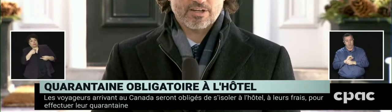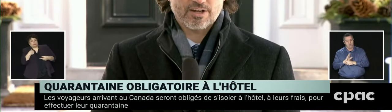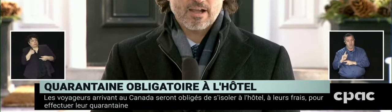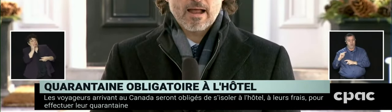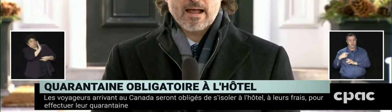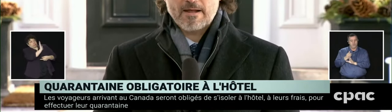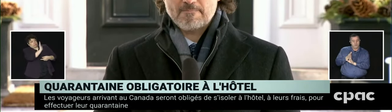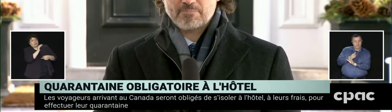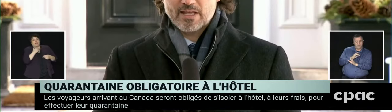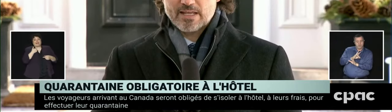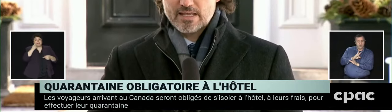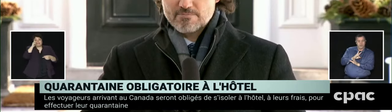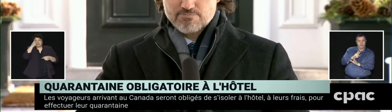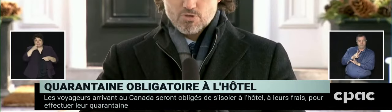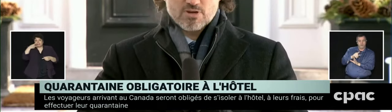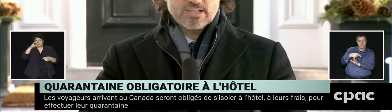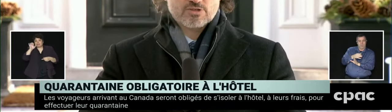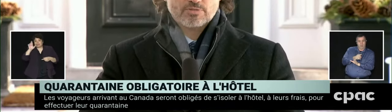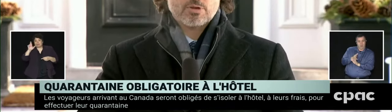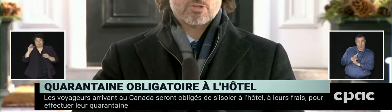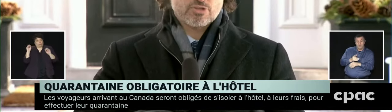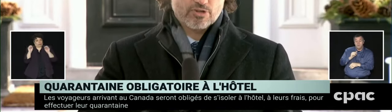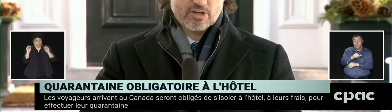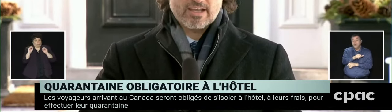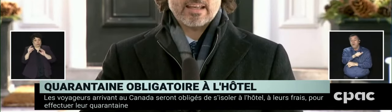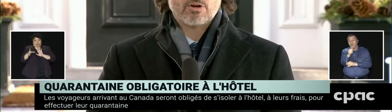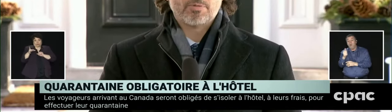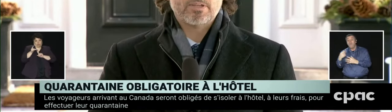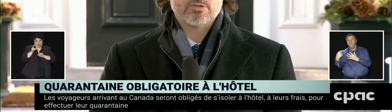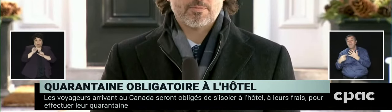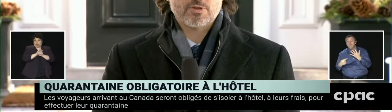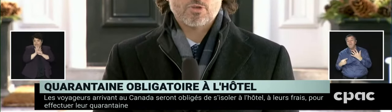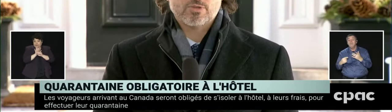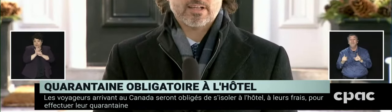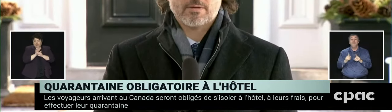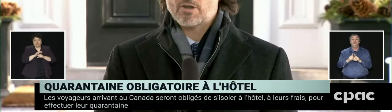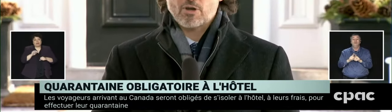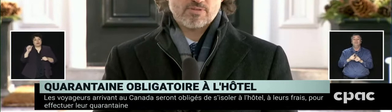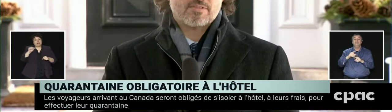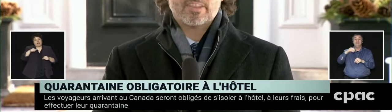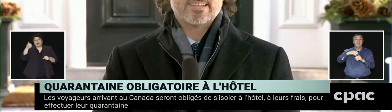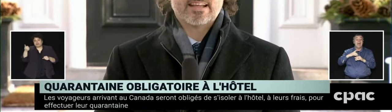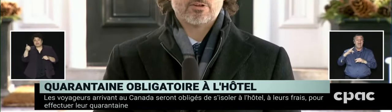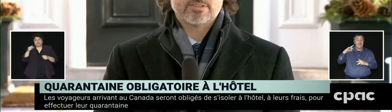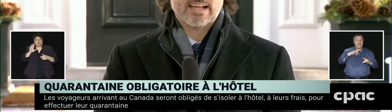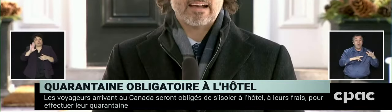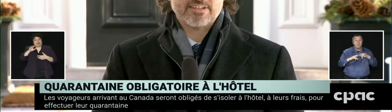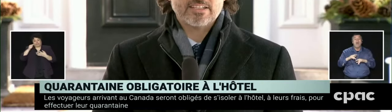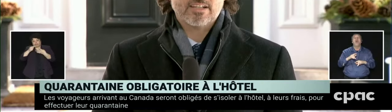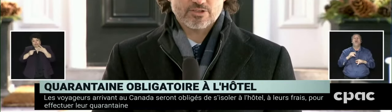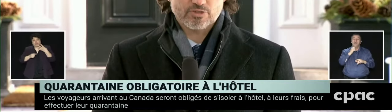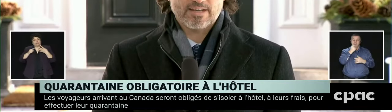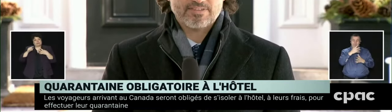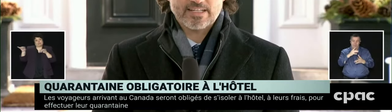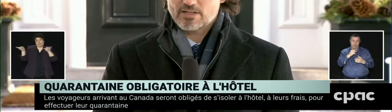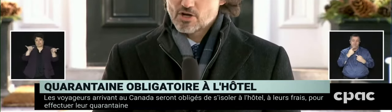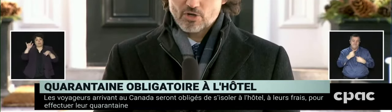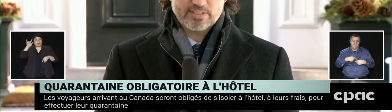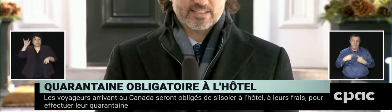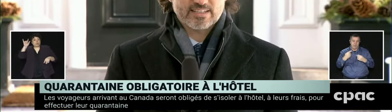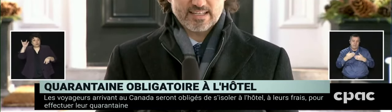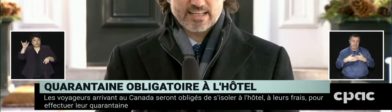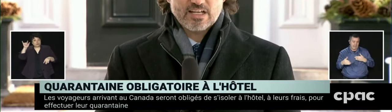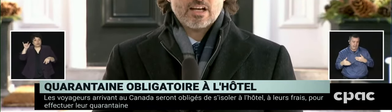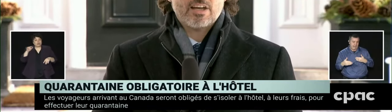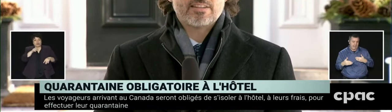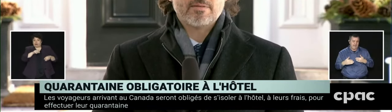72 heures. Pour les autres mesures, y compris nos mesures aux aéroports, on va avoir des annonces à venir dans les jours à venir. On